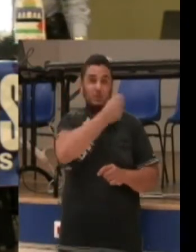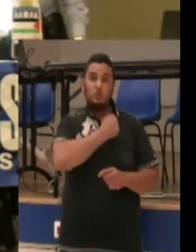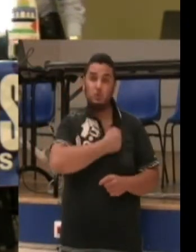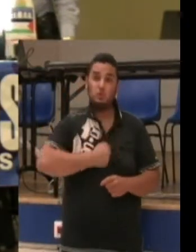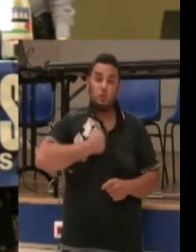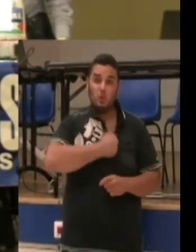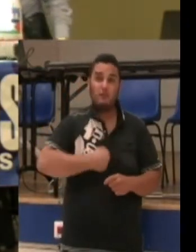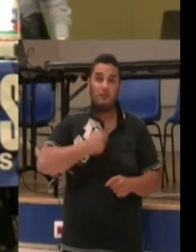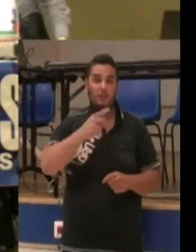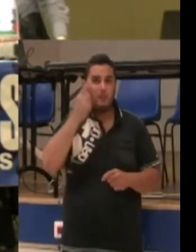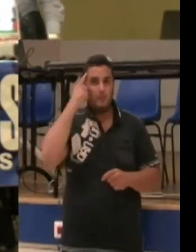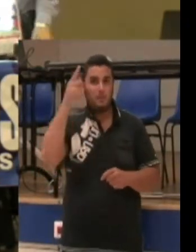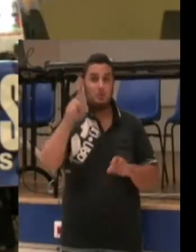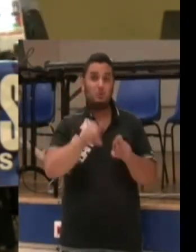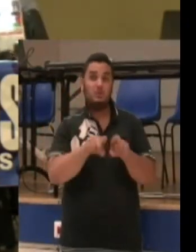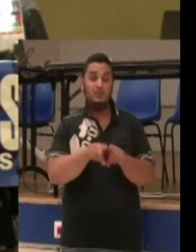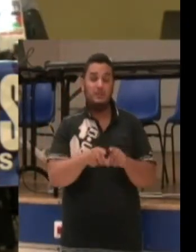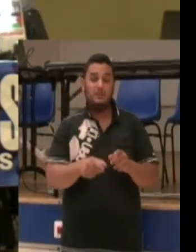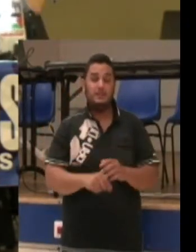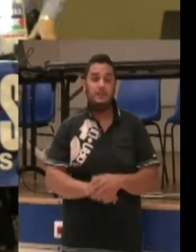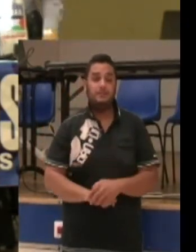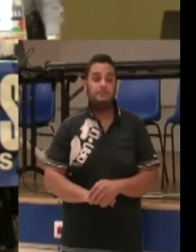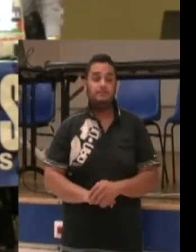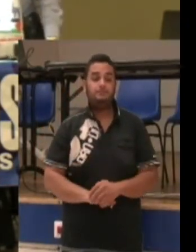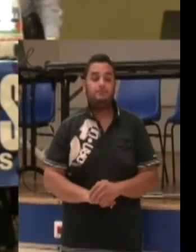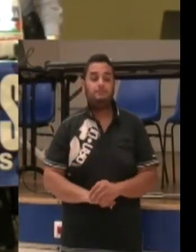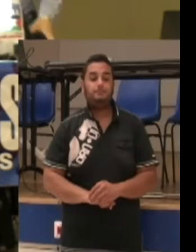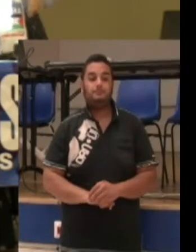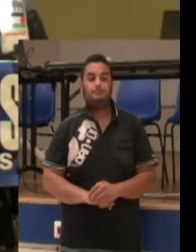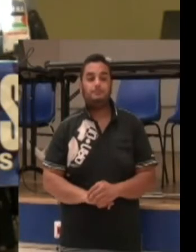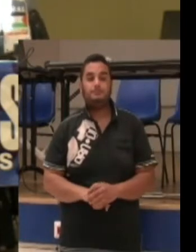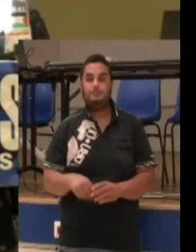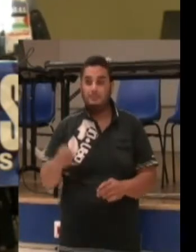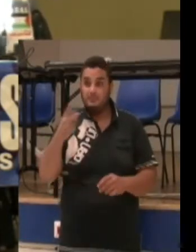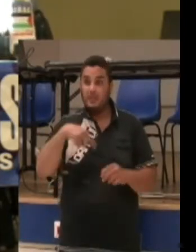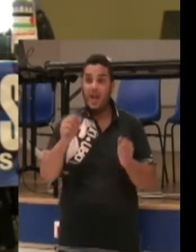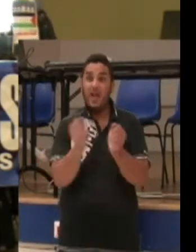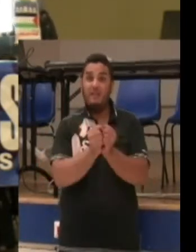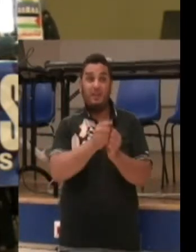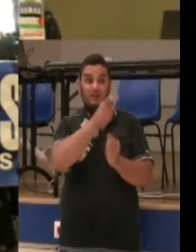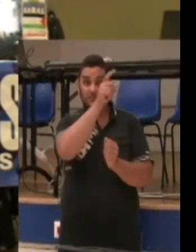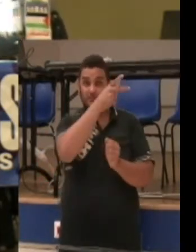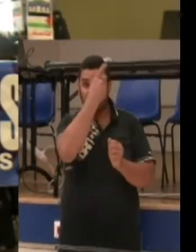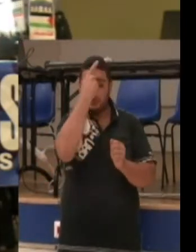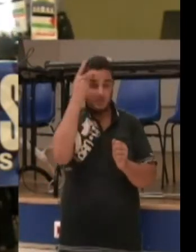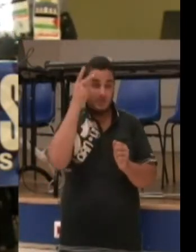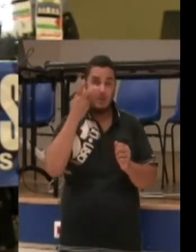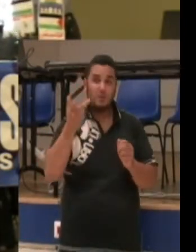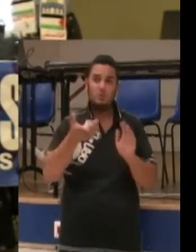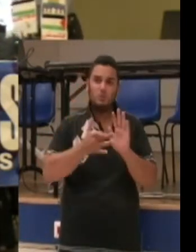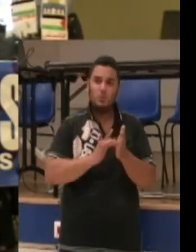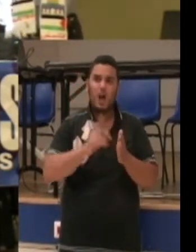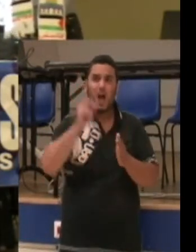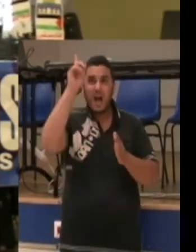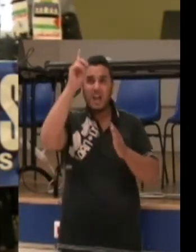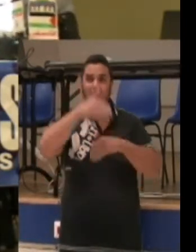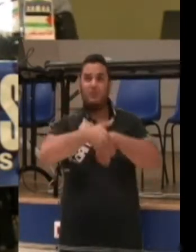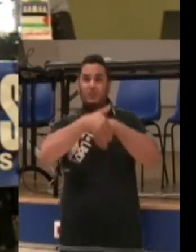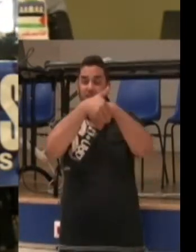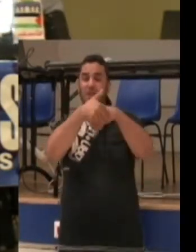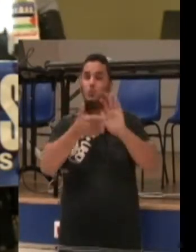en faveur des peuples palestiniens. Soyez avec eux, parole, action.